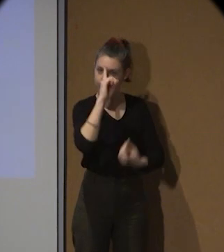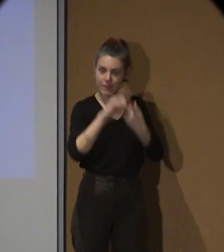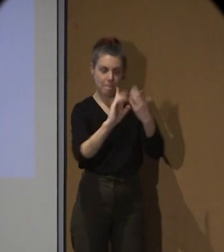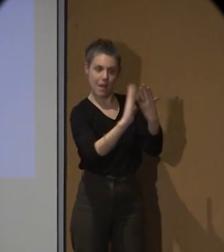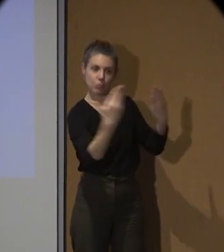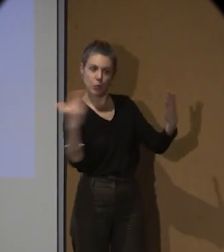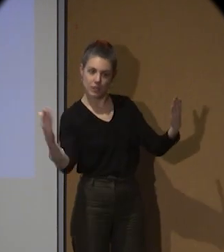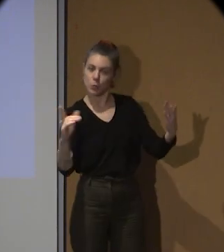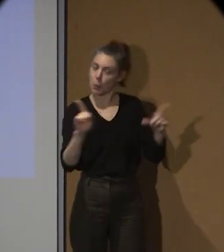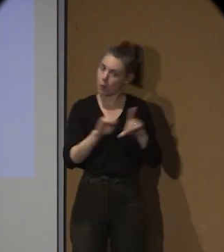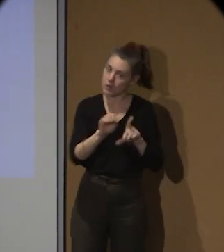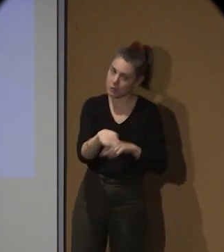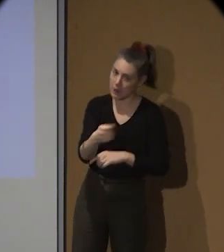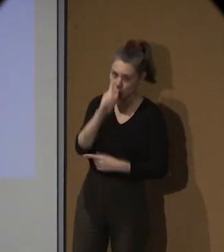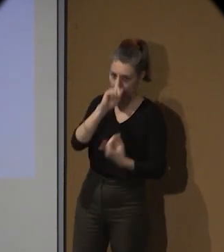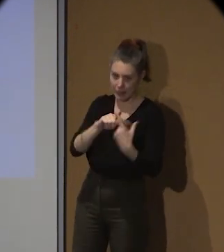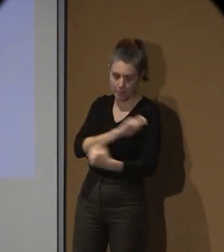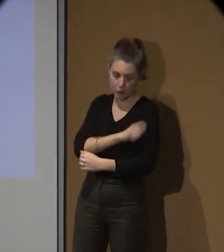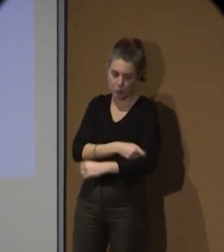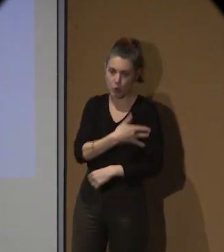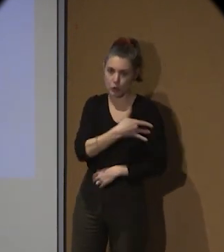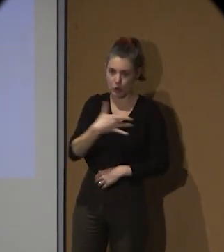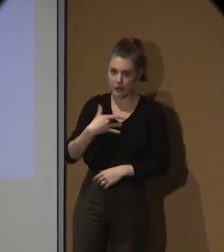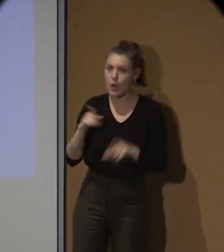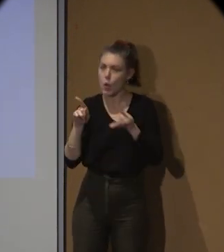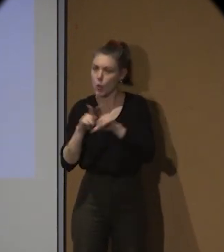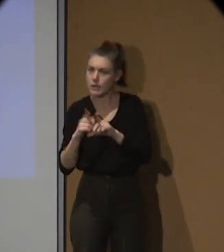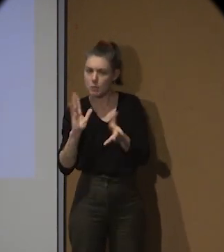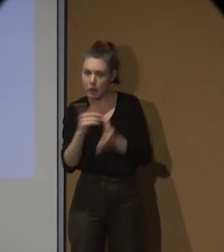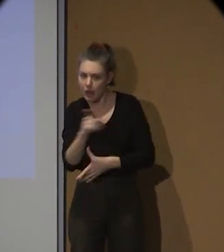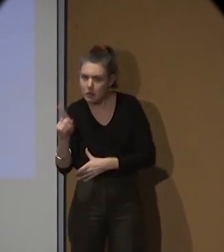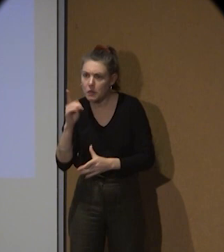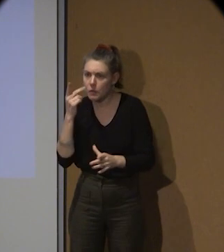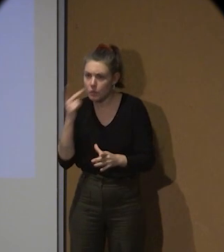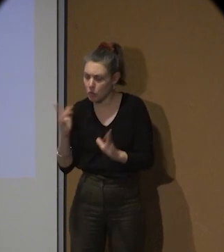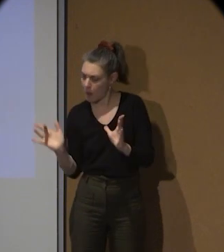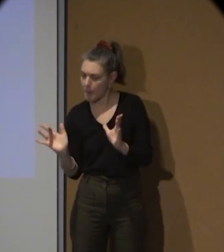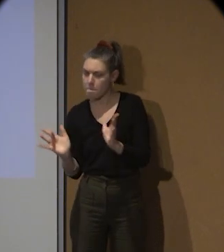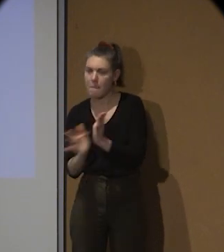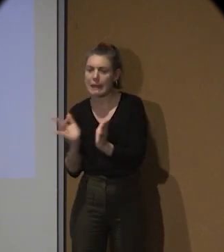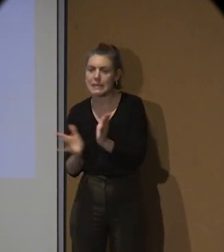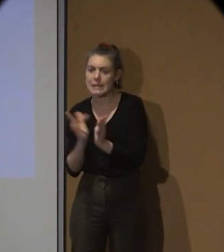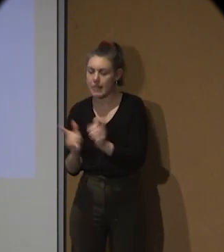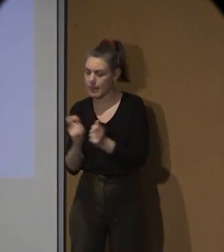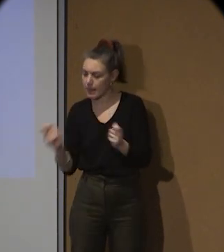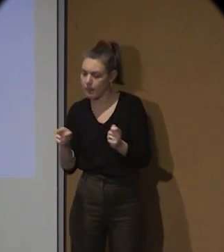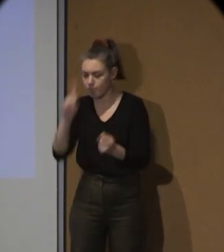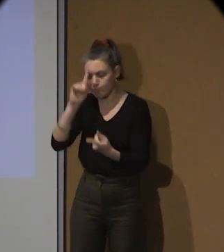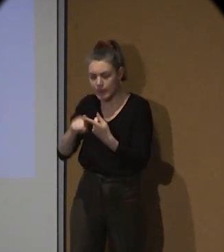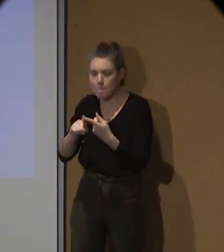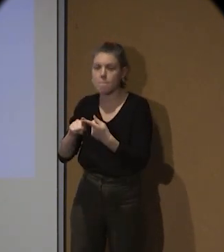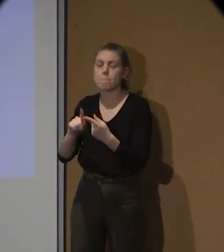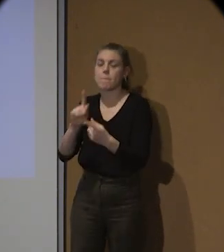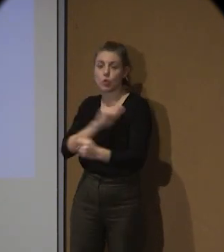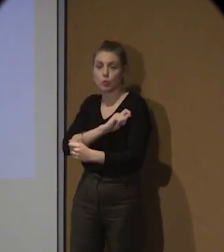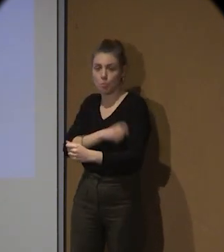signale la sortie du dernier numéro de l'Actualité Nouvelle-Aquitaine, qui s'intéresse au corps en mouvement aussi.